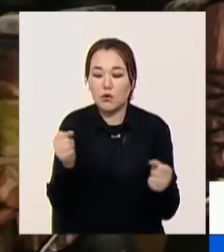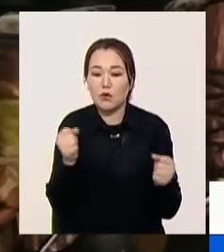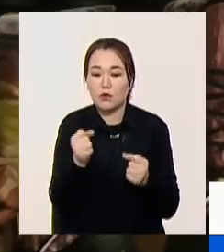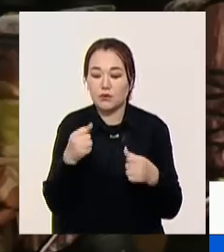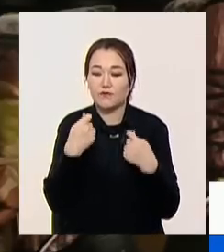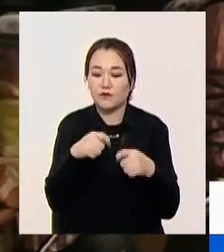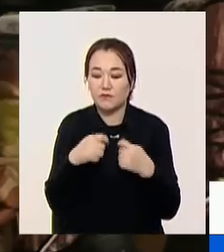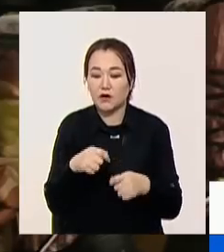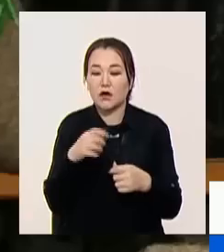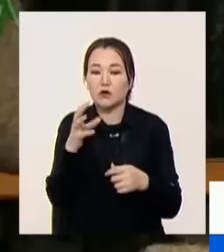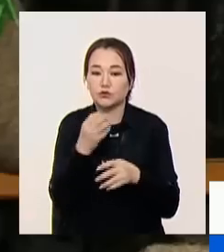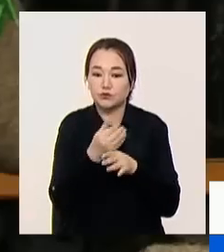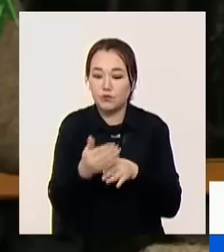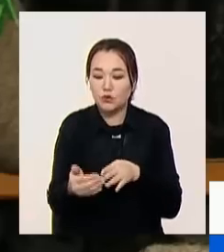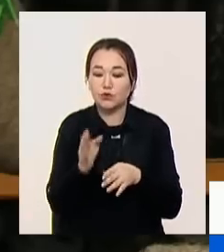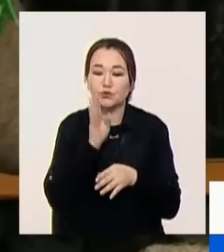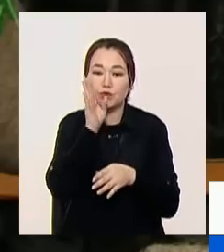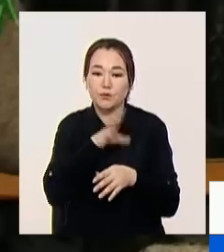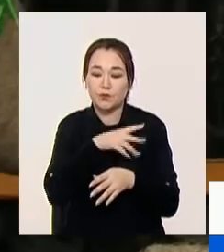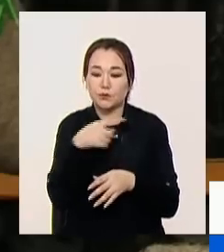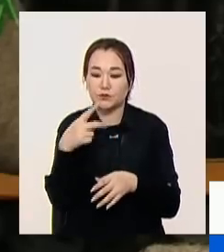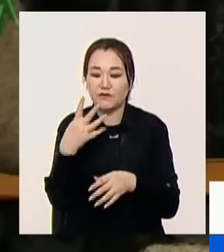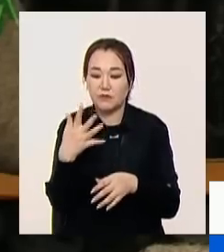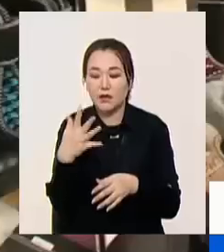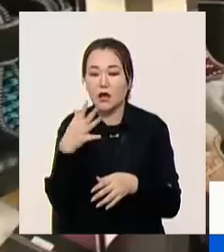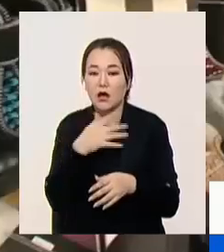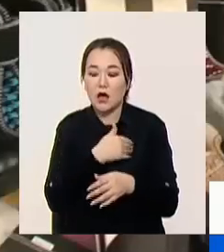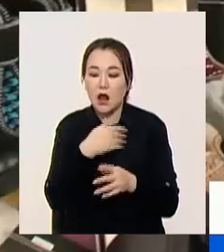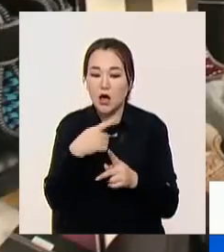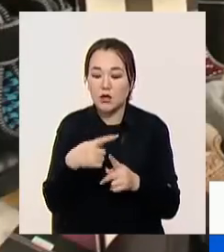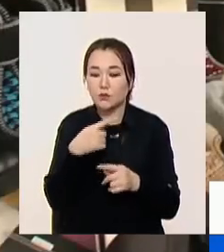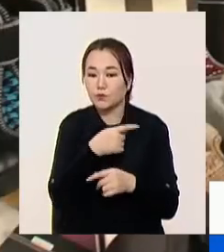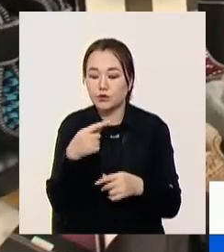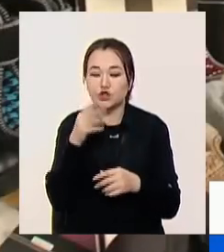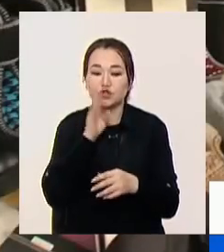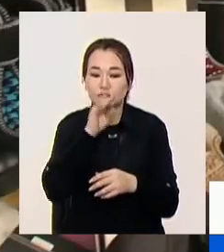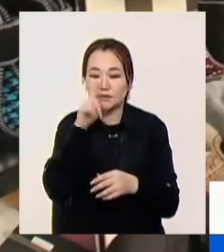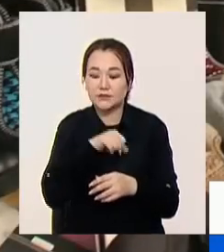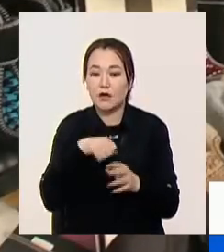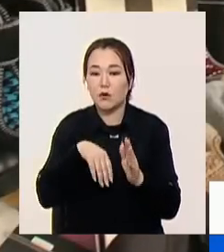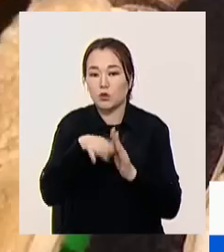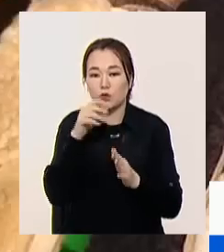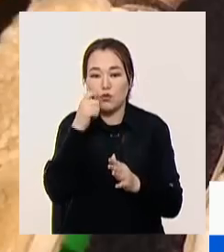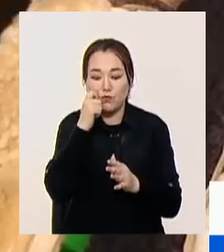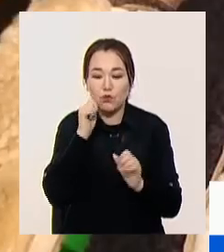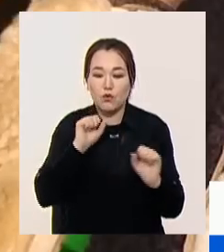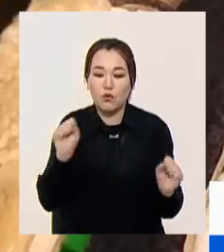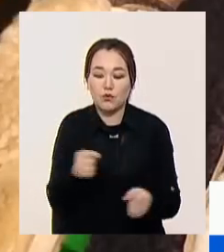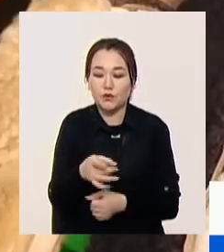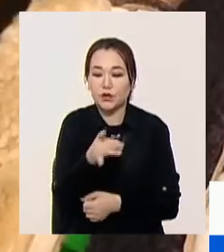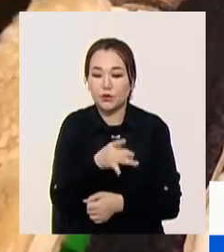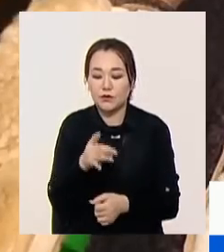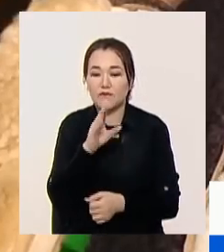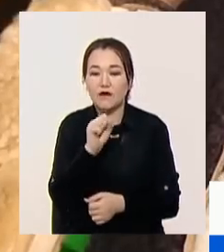товар. Правда, пришла попозже, так как с утра было минус 25 градусов. Женщина, как никто, знает, что самая лучшая обувь в холодных регионах